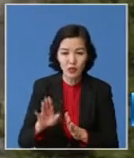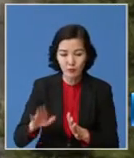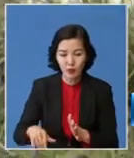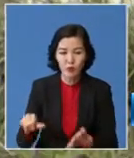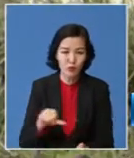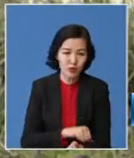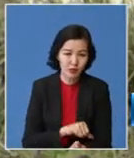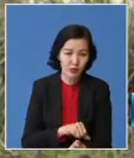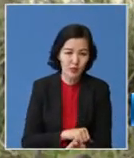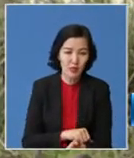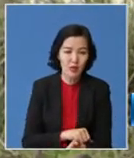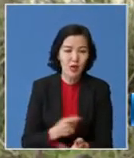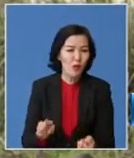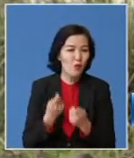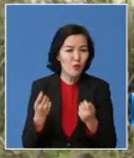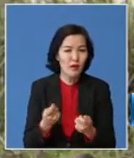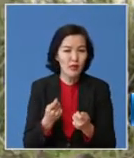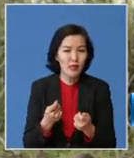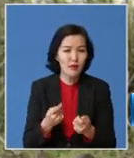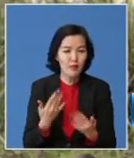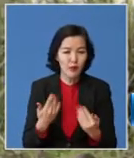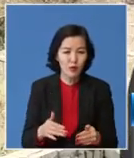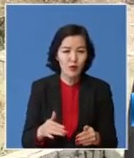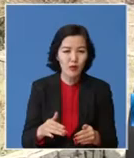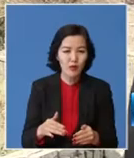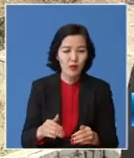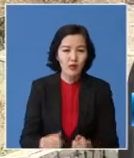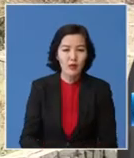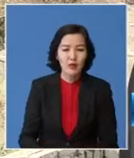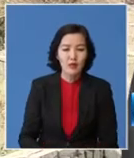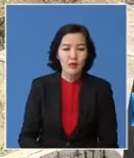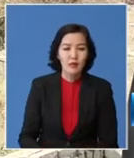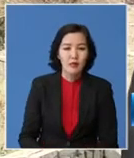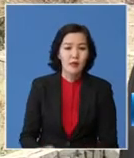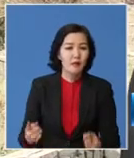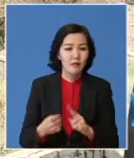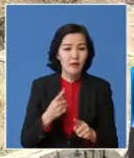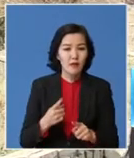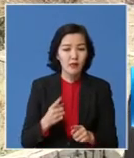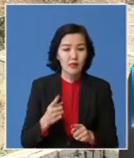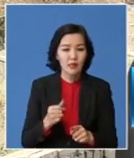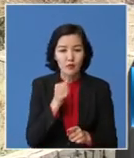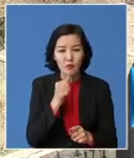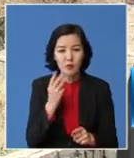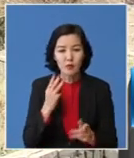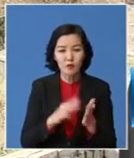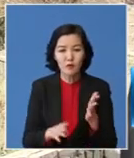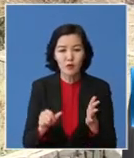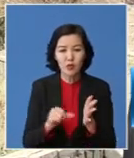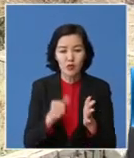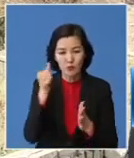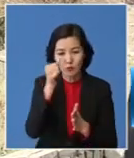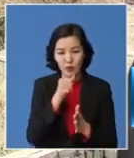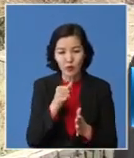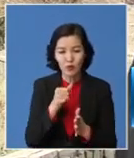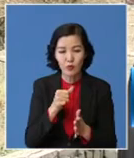этого кайфа показалось мало. Так жизнь пошла по наклонной вниз. Первый раз попробовал в 96-м году это наркоту